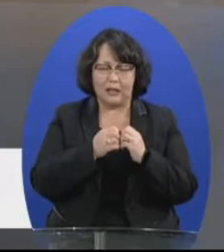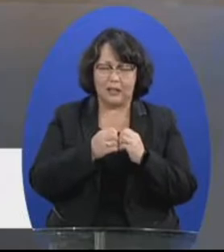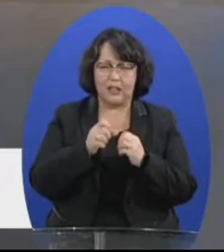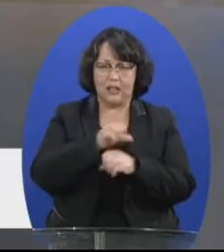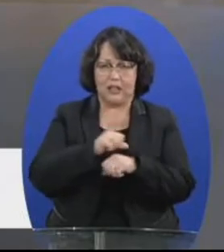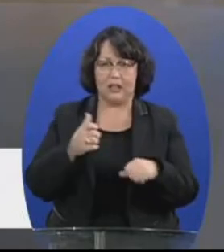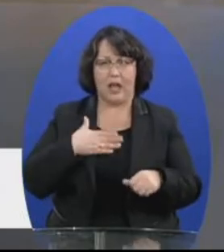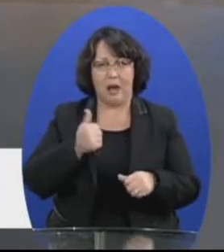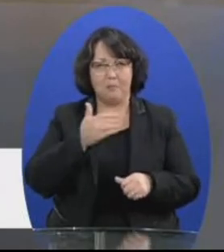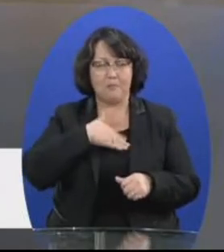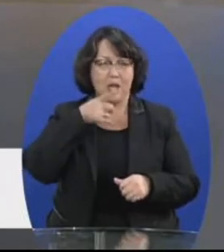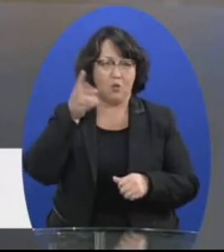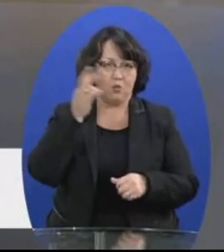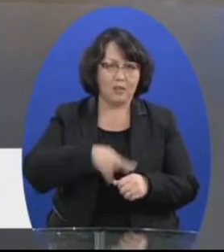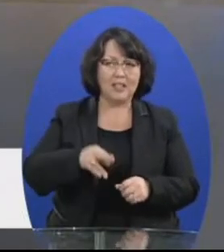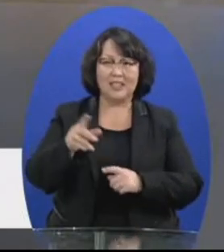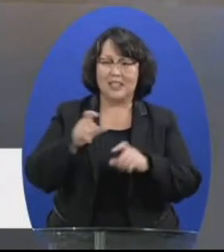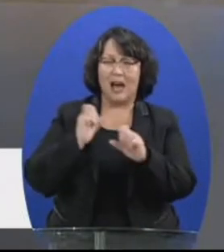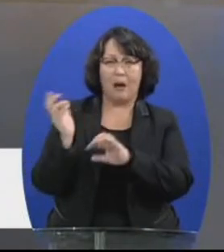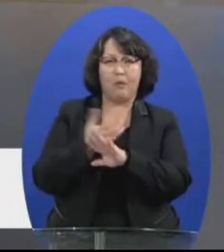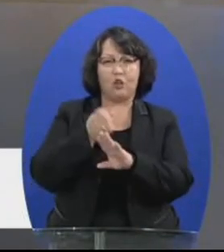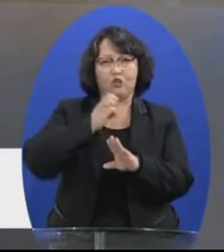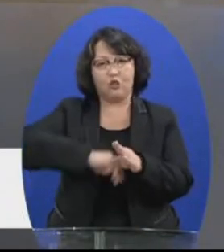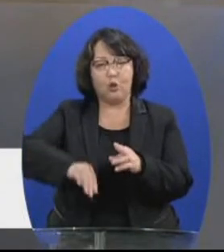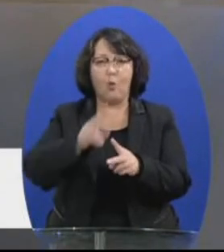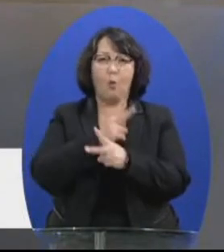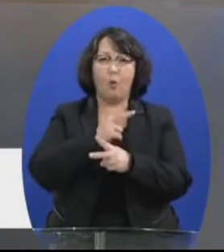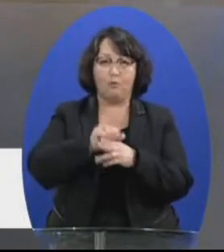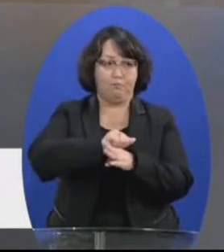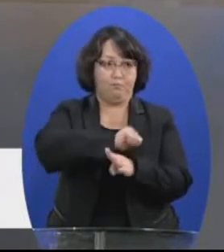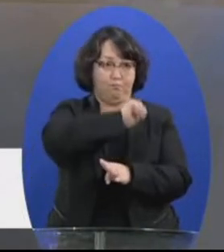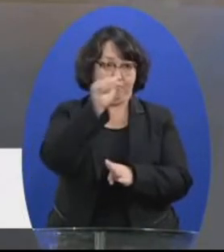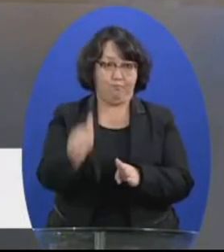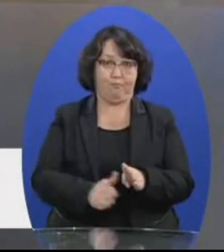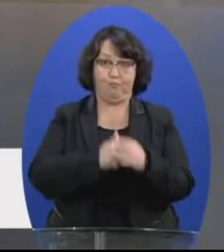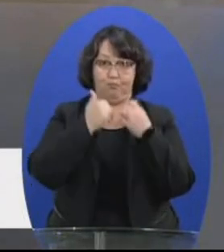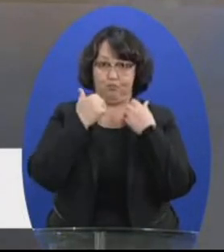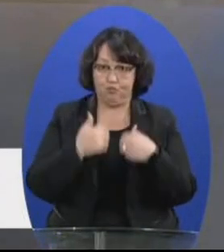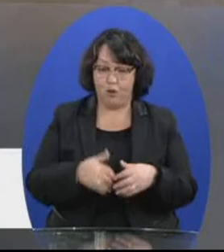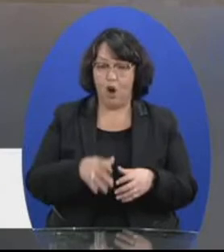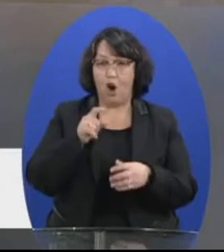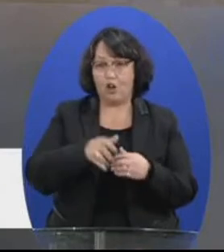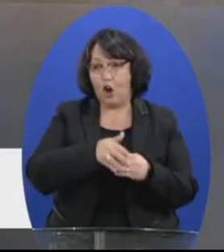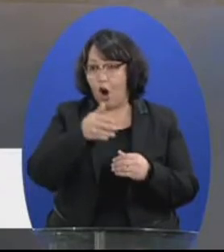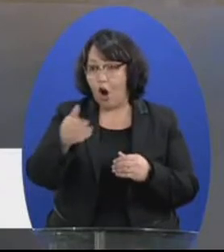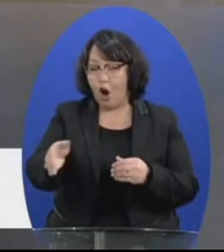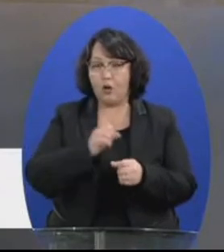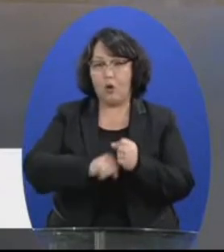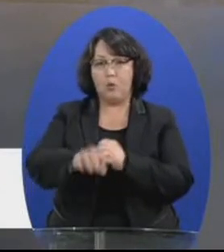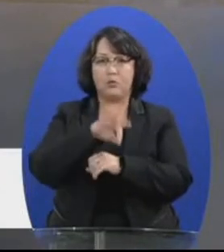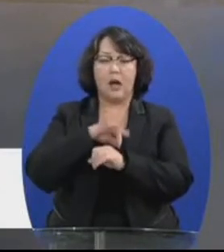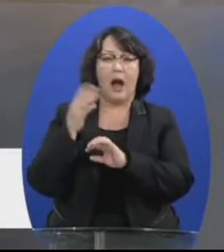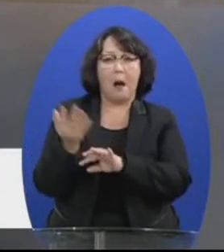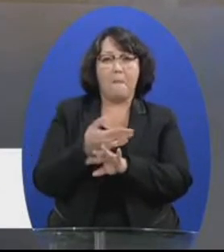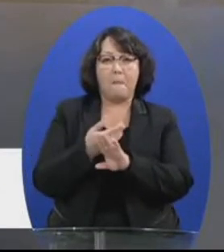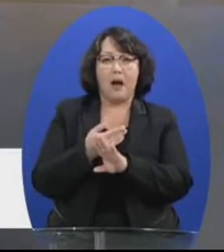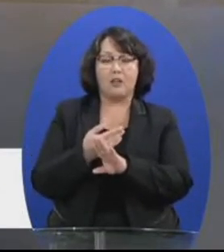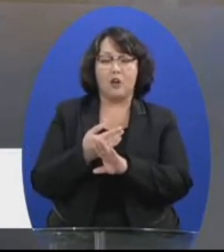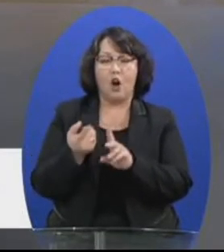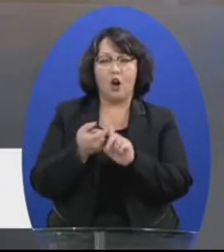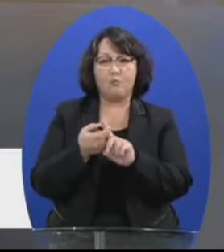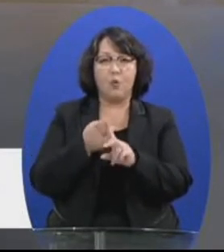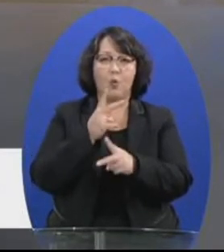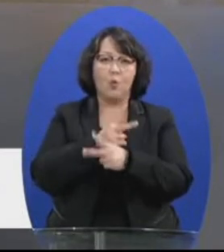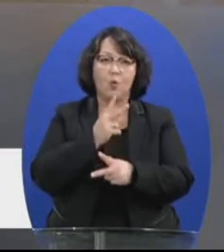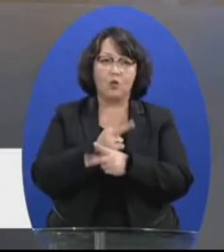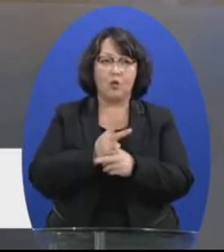нас, эрүүл мэндийн эдийн засгийг хамгаалах чиглэлд бол хууль эргэцүү орчин хэдийнэ бүрдсэн. За одоо яг энэ цар тахлын сэргийлэх чиглэлд бол одоо